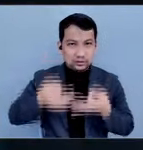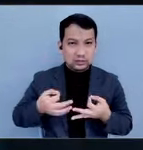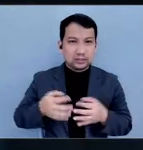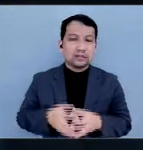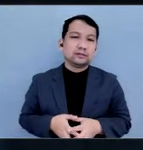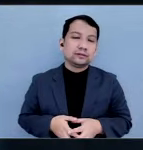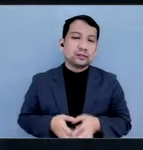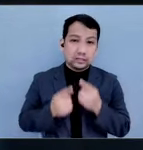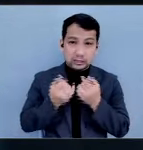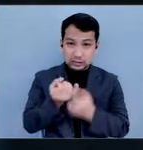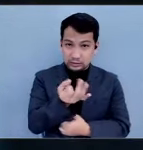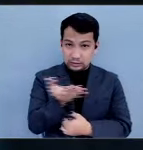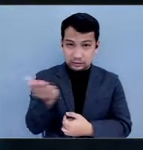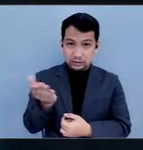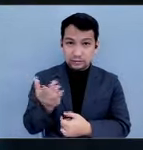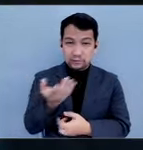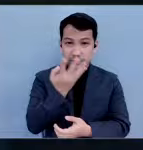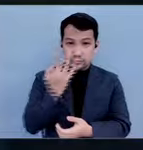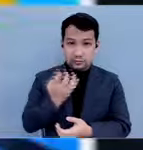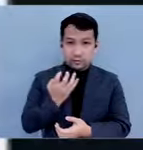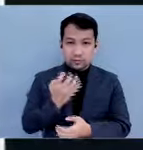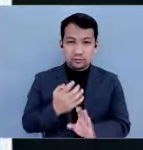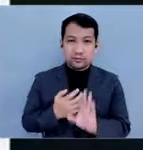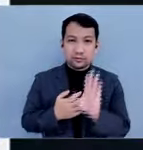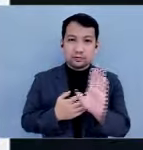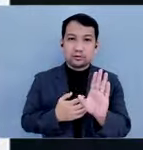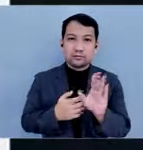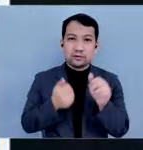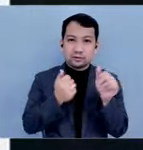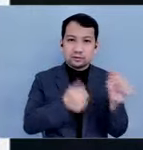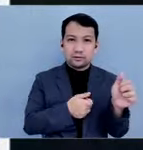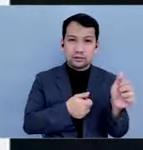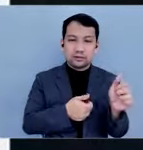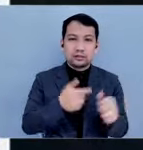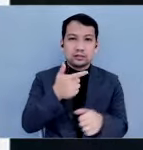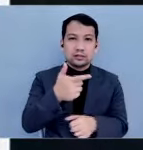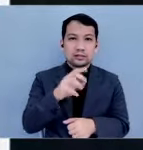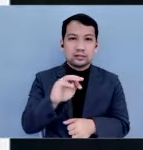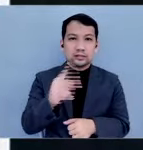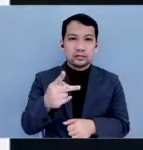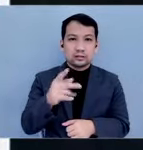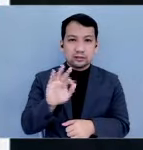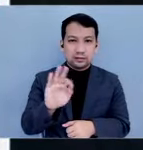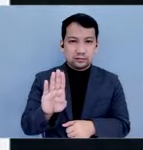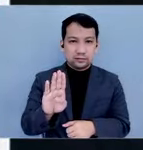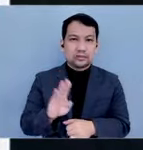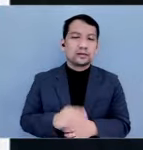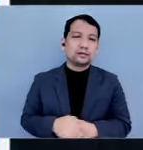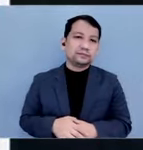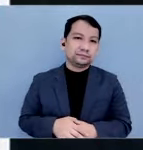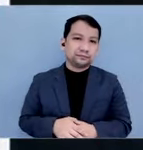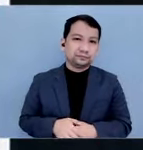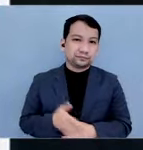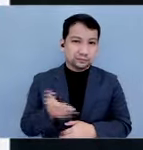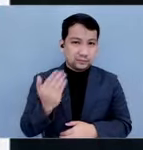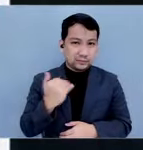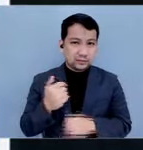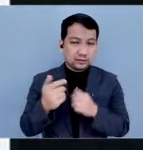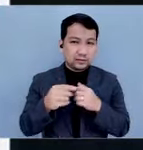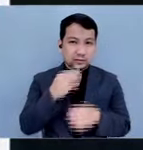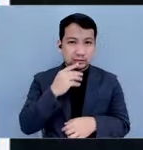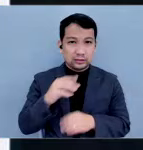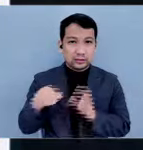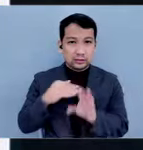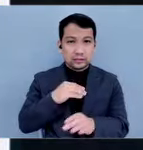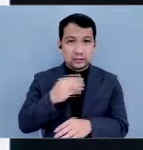kayo po ay may nais ikonsulta sa inyong lingkod, i-follow lang ang Facebook page ng Good Morning Kapatid. Mangyaring i-private